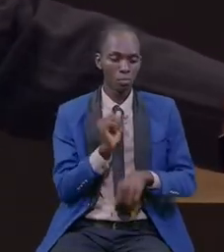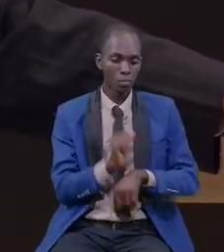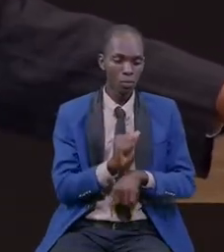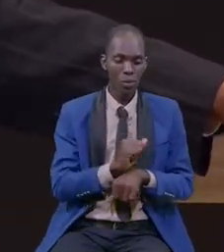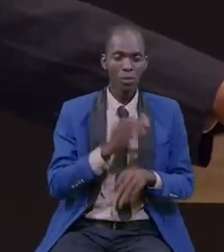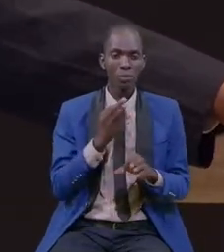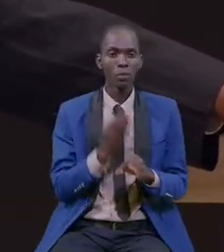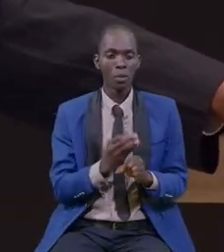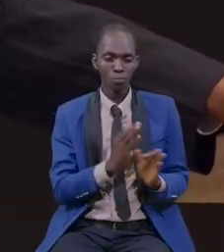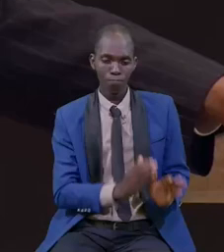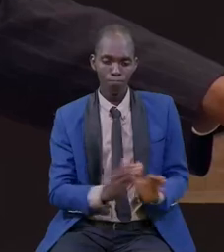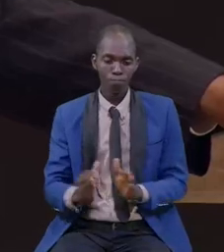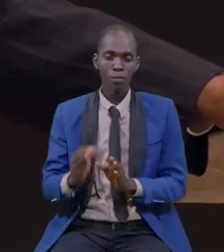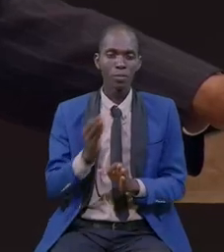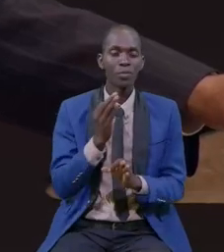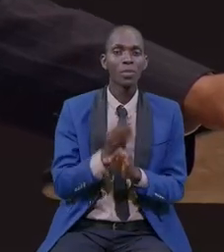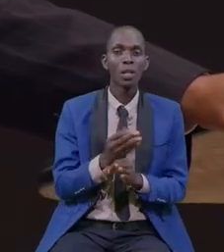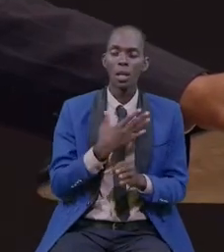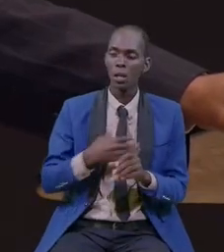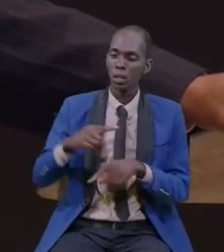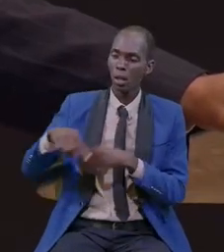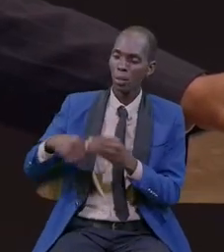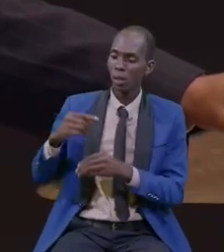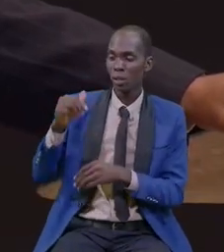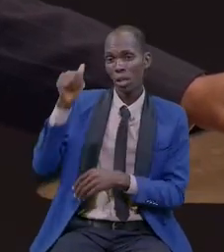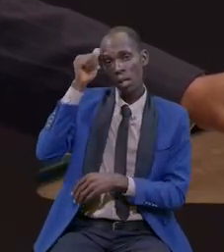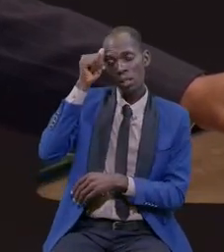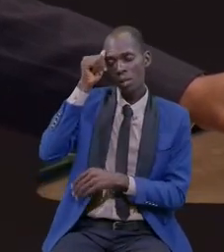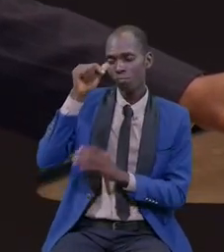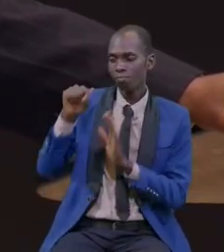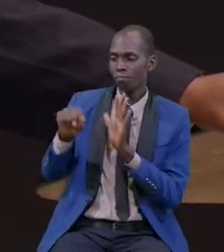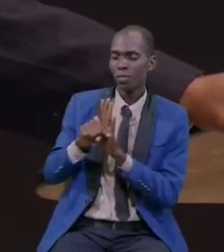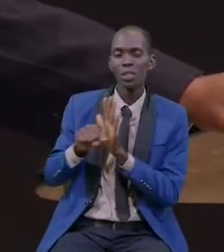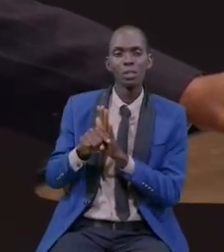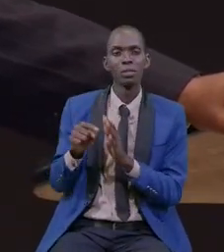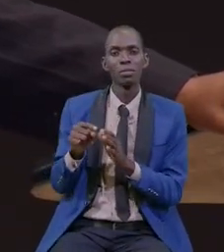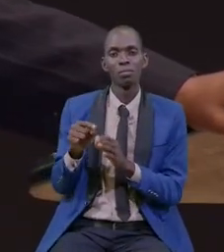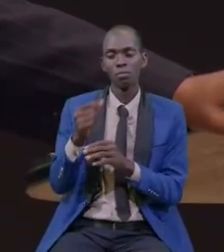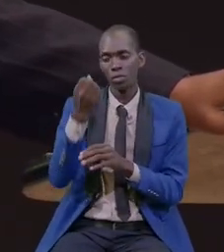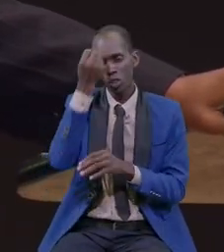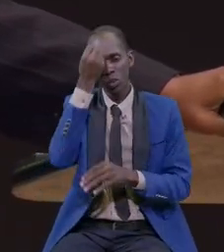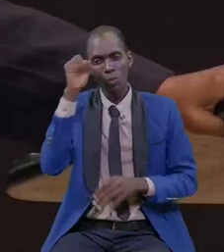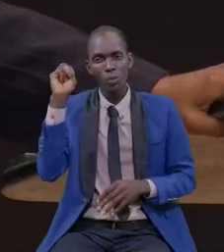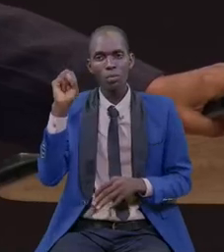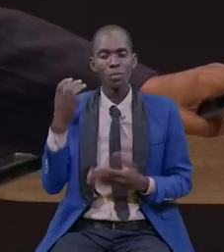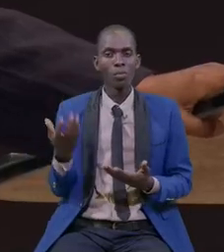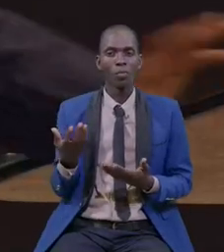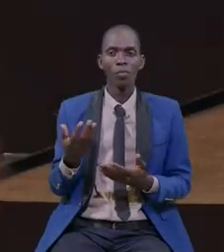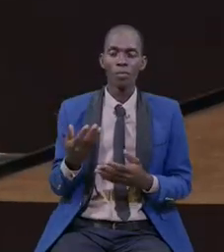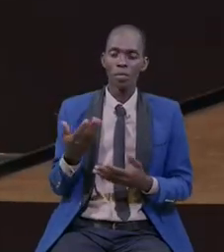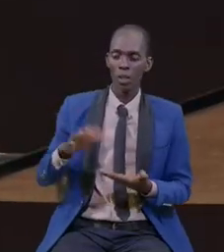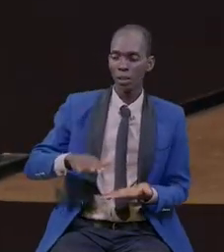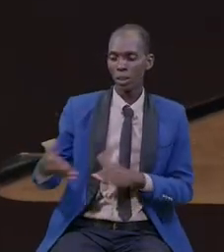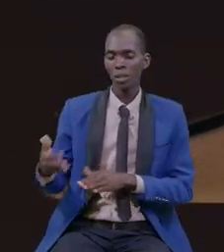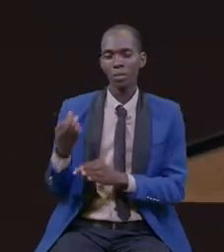proactive et de l'autre côté Adam négatif désobéissant morte morte